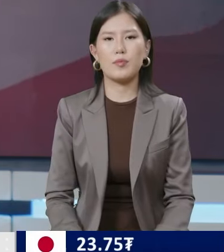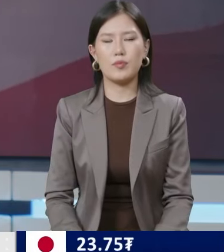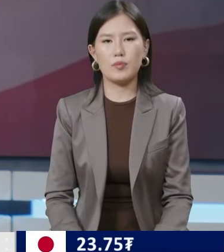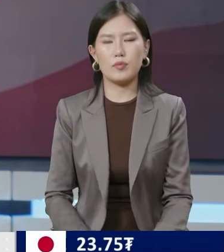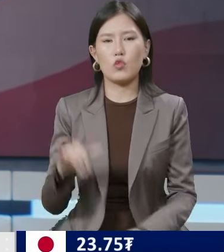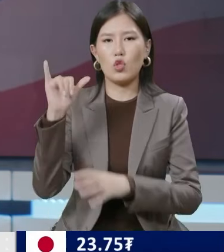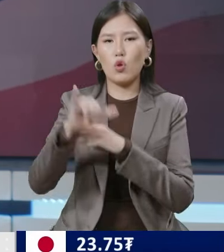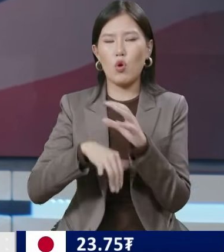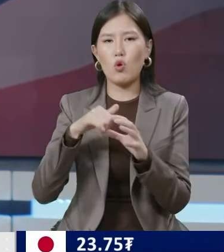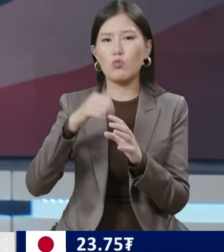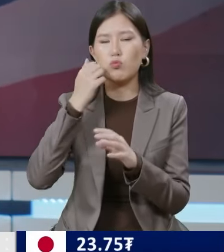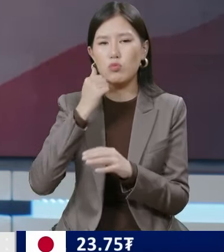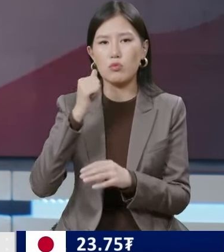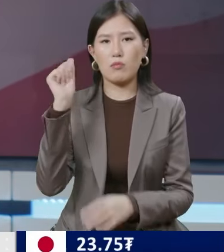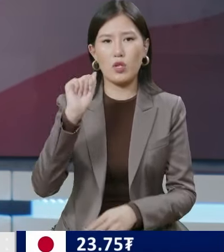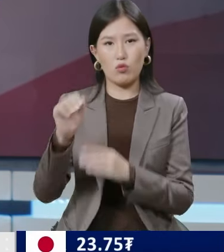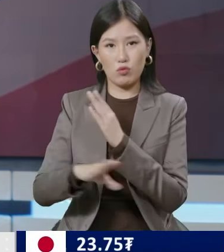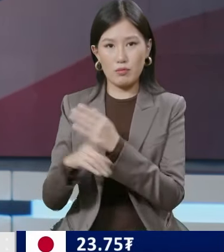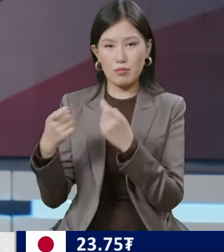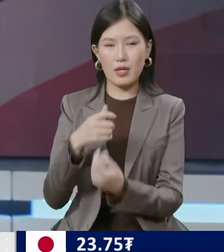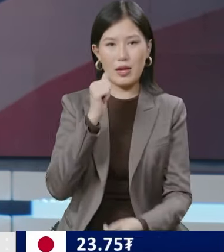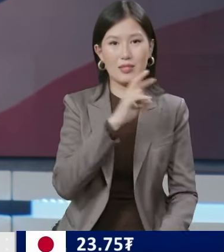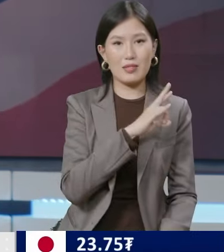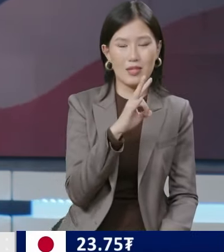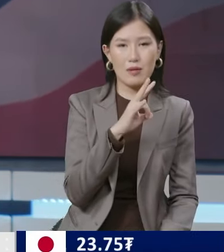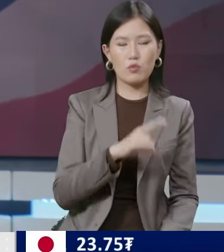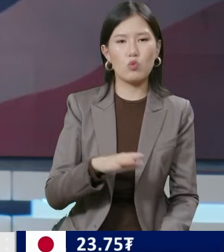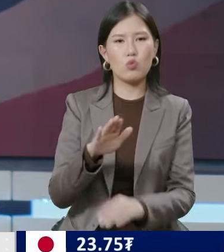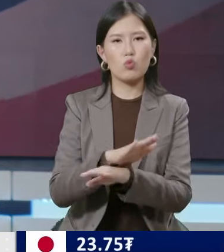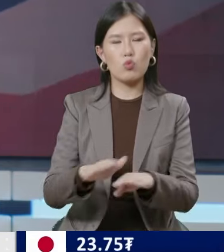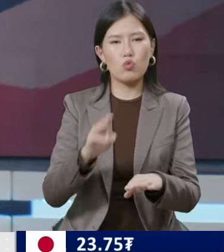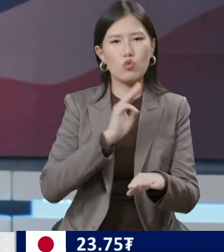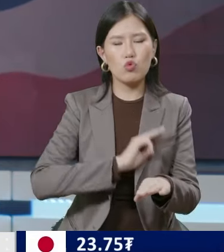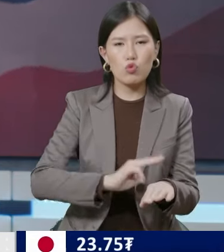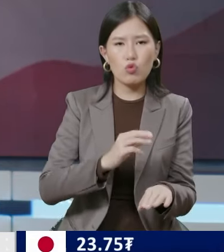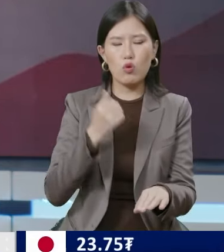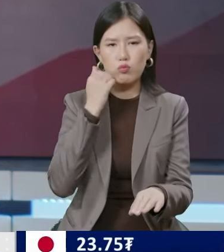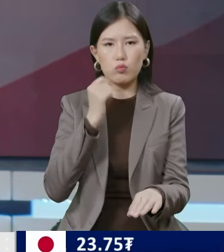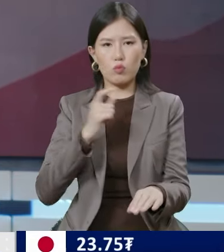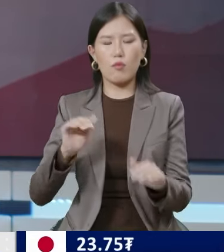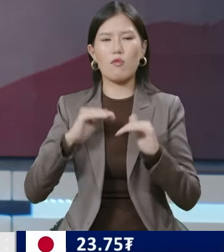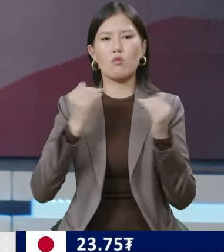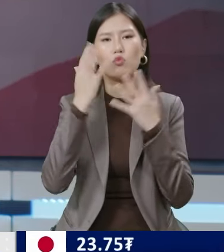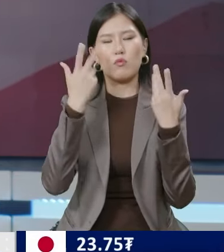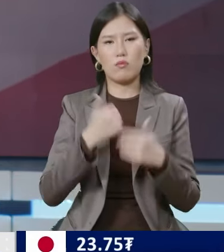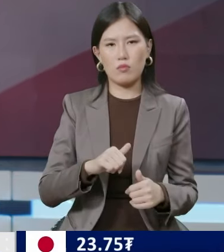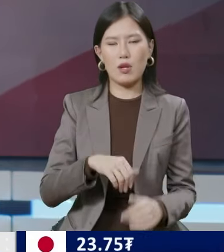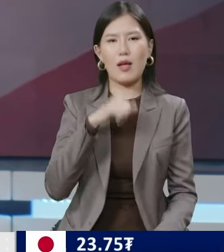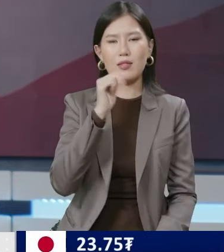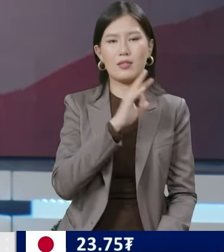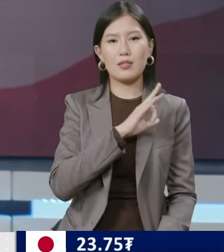Олон улсын Ахмадын өдрийг тохиолдуулан нийслэлийн арчилсан нам хүүхдийн төлөө Ахмадууд форумыг зохион байгууллаа. Энэ удаагийн сонгуульд нийслэлийн арчилсан